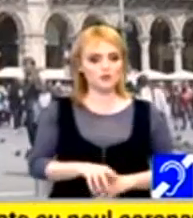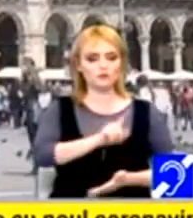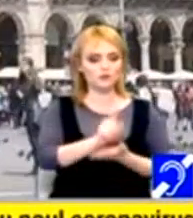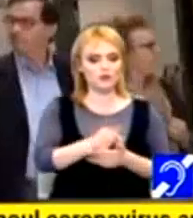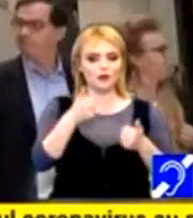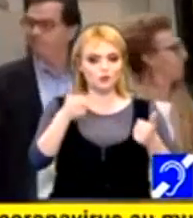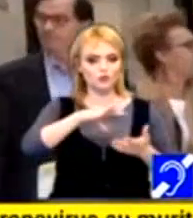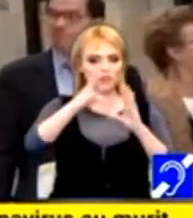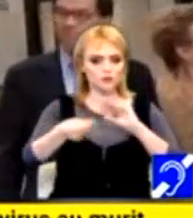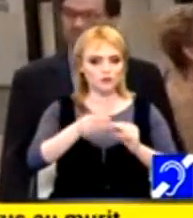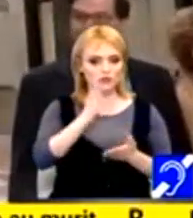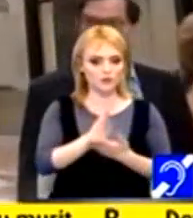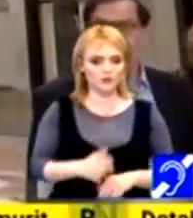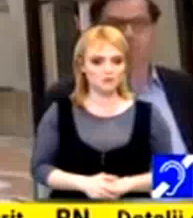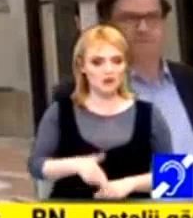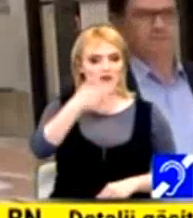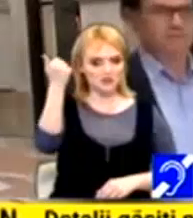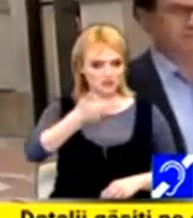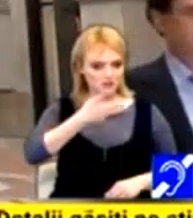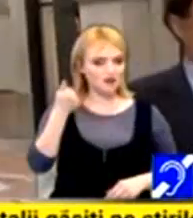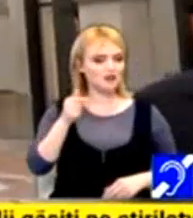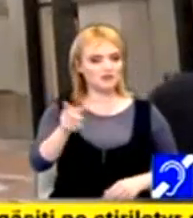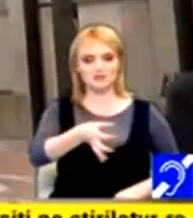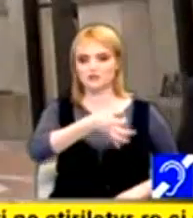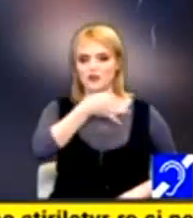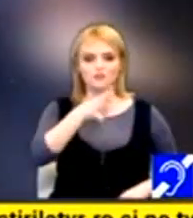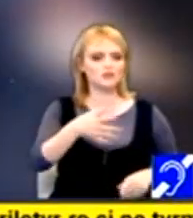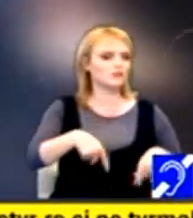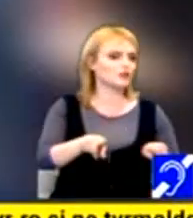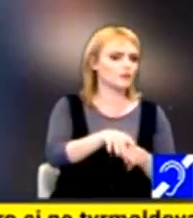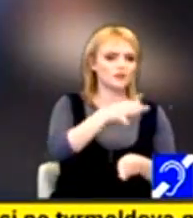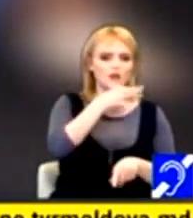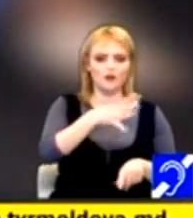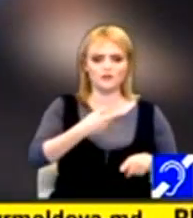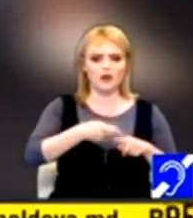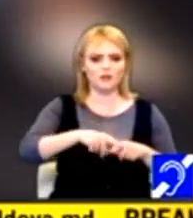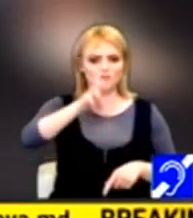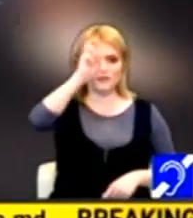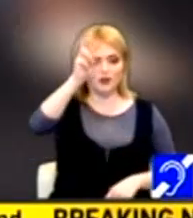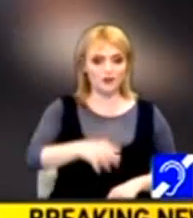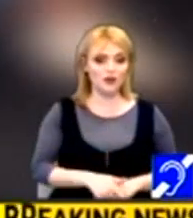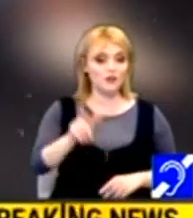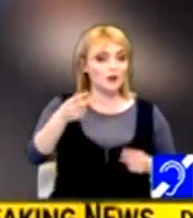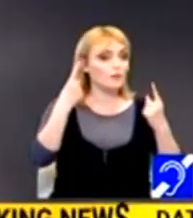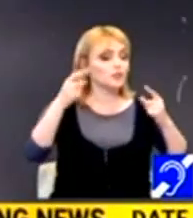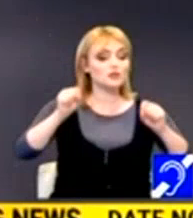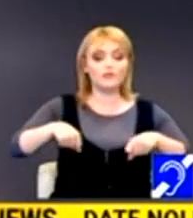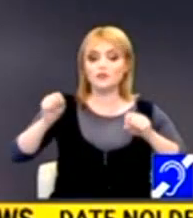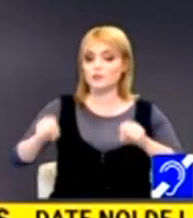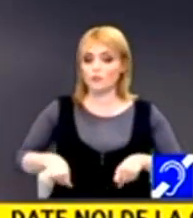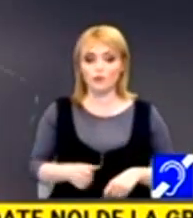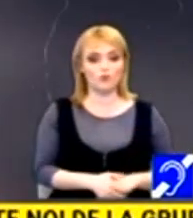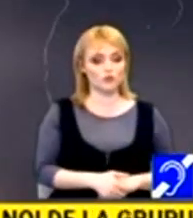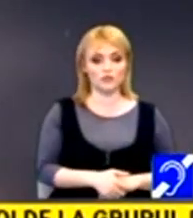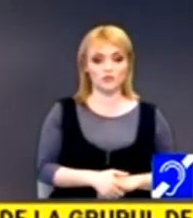necesare. Italia a primit-o cu brațele deschise, iar Daniela a îndrăgit țara într-o clipă. Oportunitățile pe care ți le deschide o țară